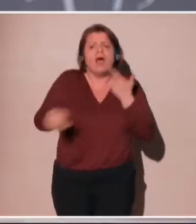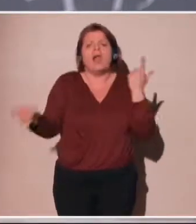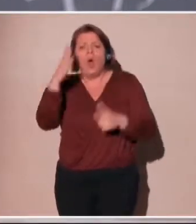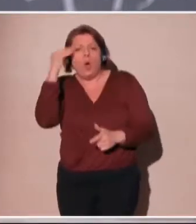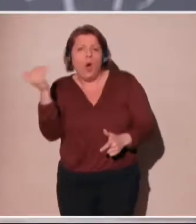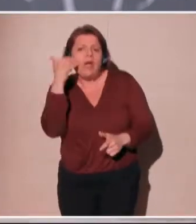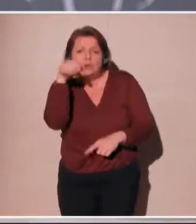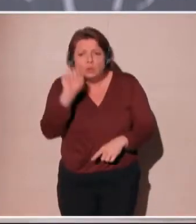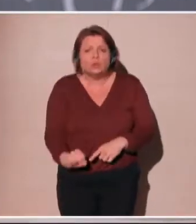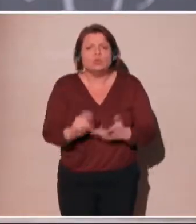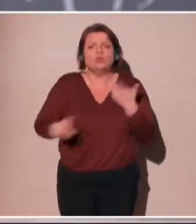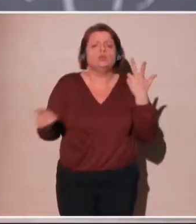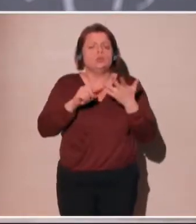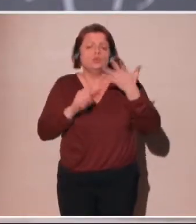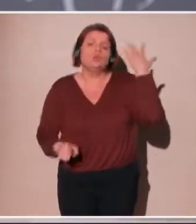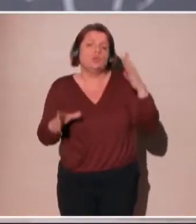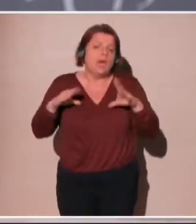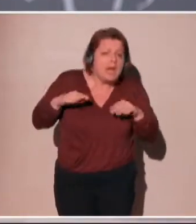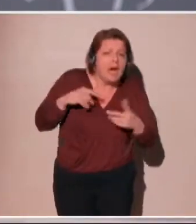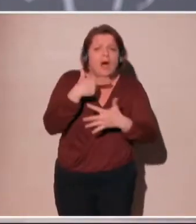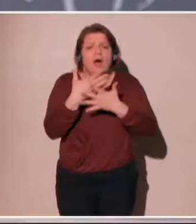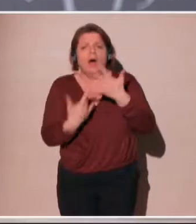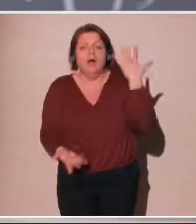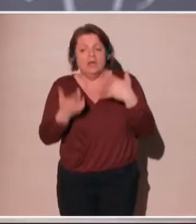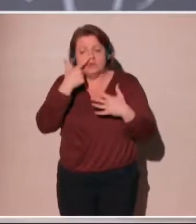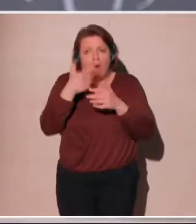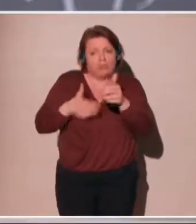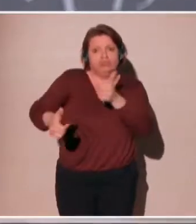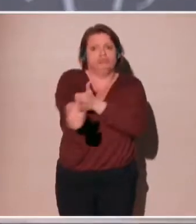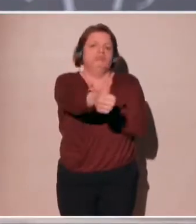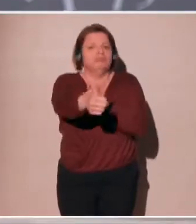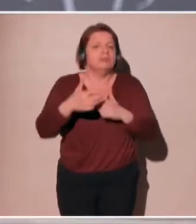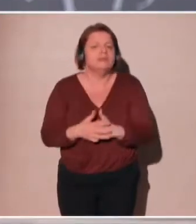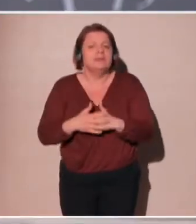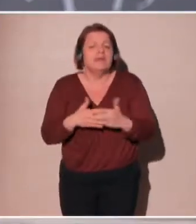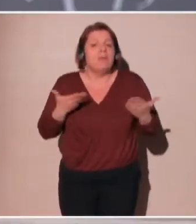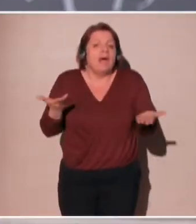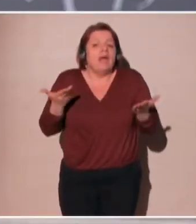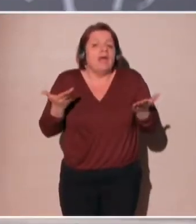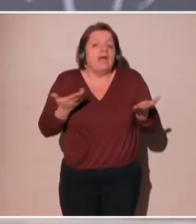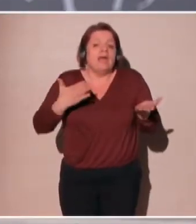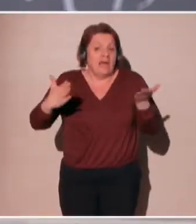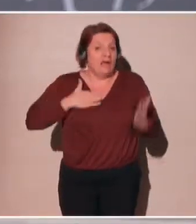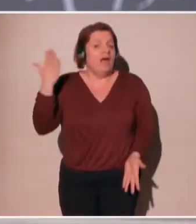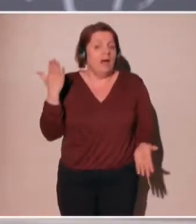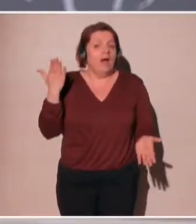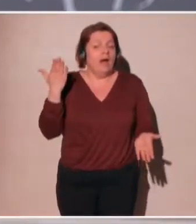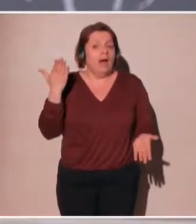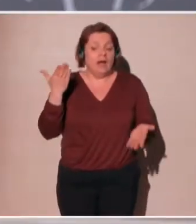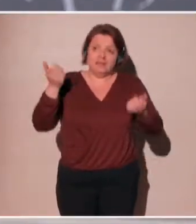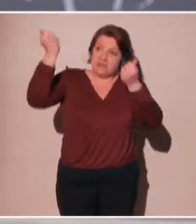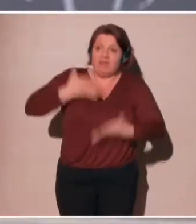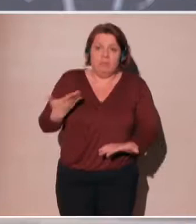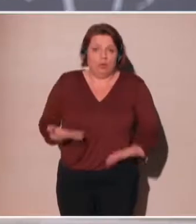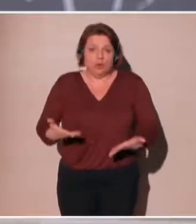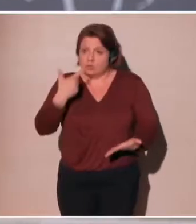Sud, Singapour Canada, probablement, qui sont aussi devant nous. Simplement, je pense que grâce à l'événement